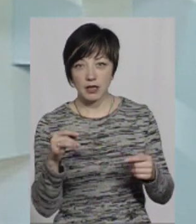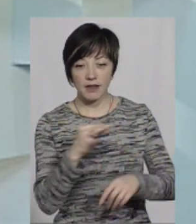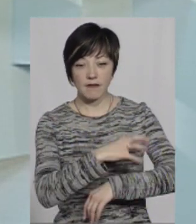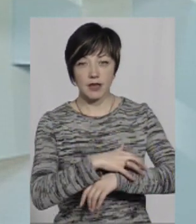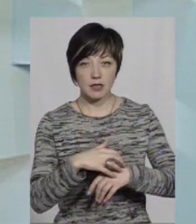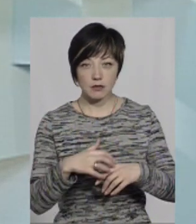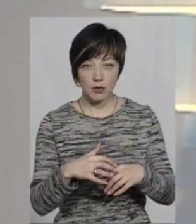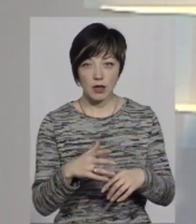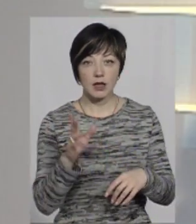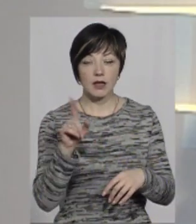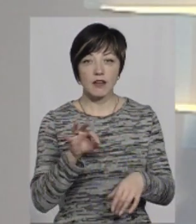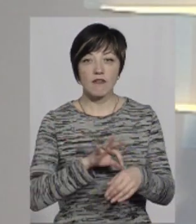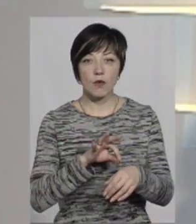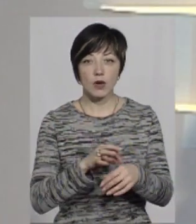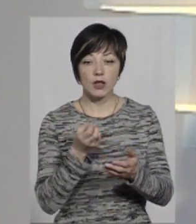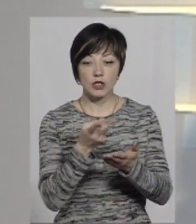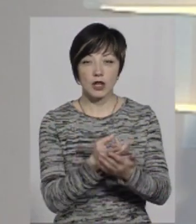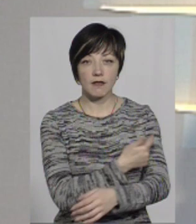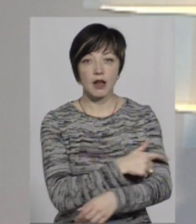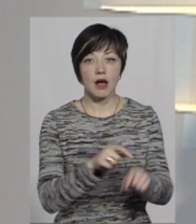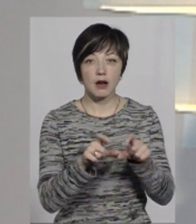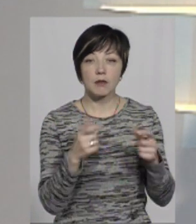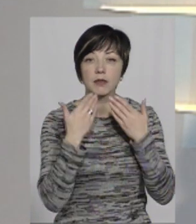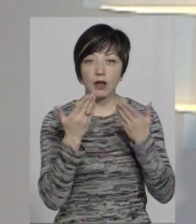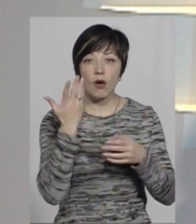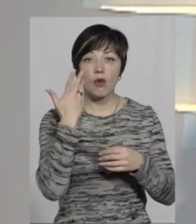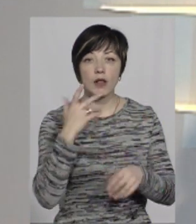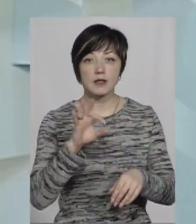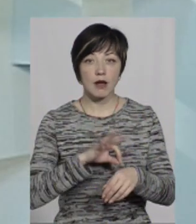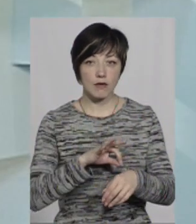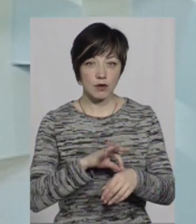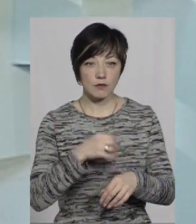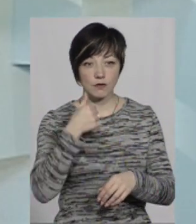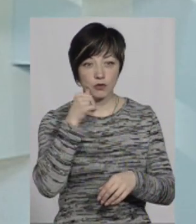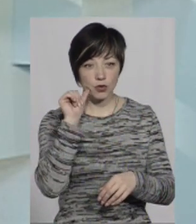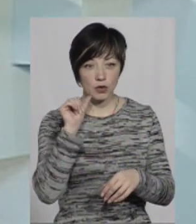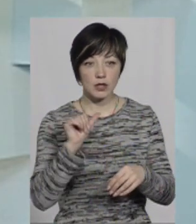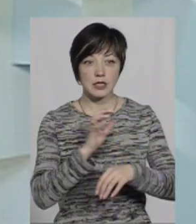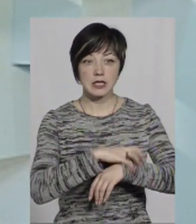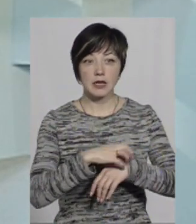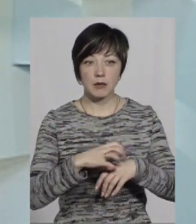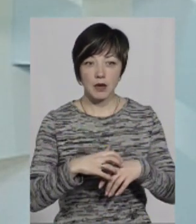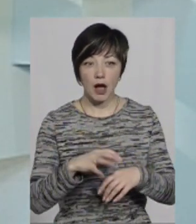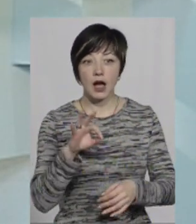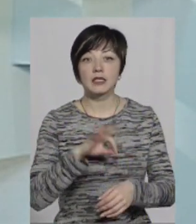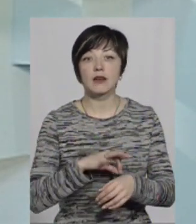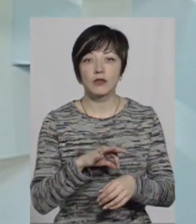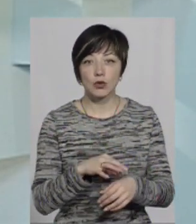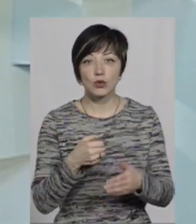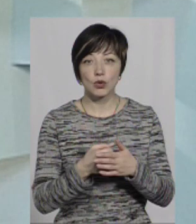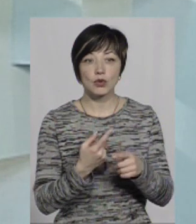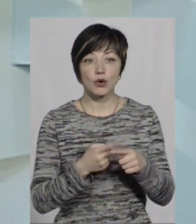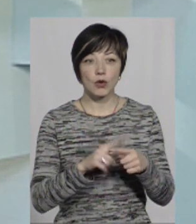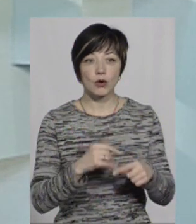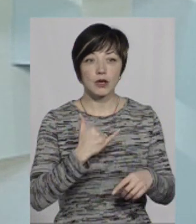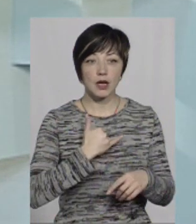висипу. Як правило, навіть хворі зараз лежать в лікарні, я питаю, коли ви захворіли? Вчора стало сипати, а захворіли, а до